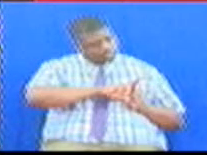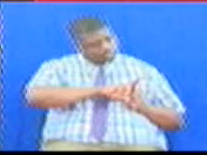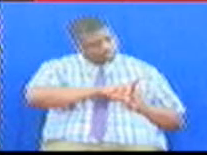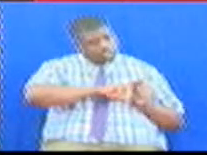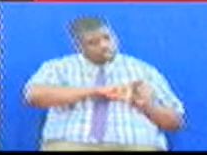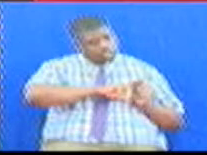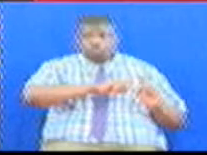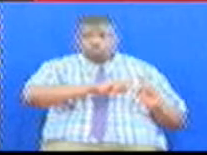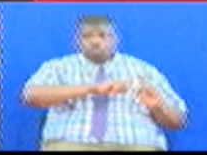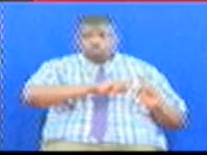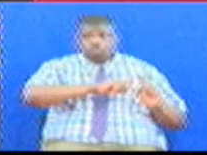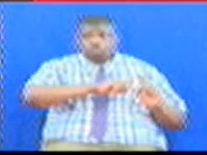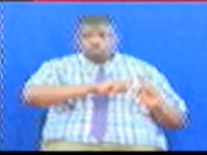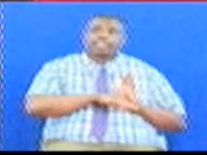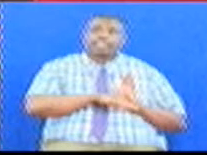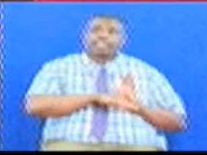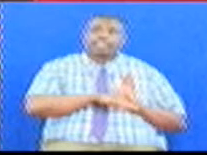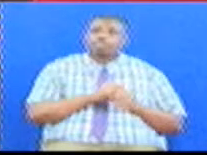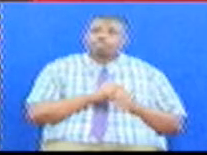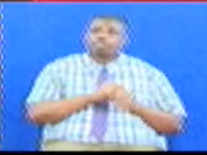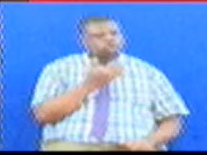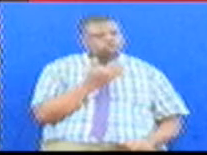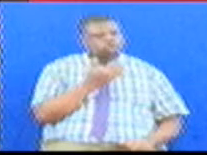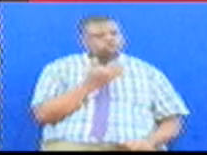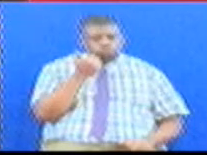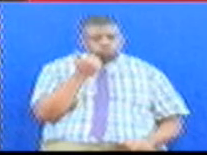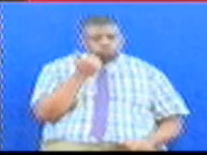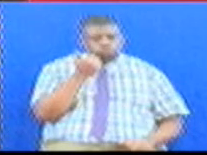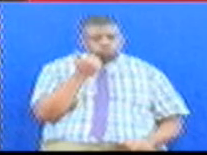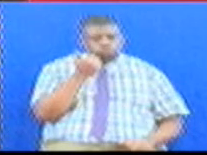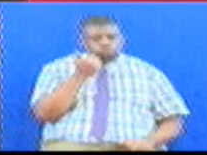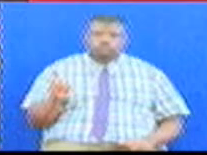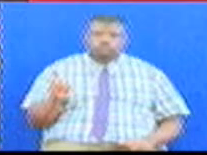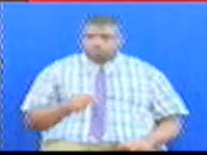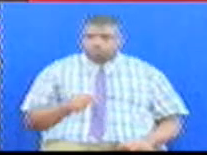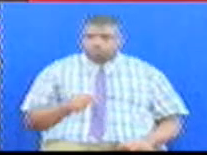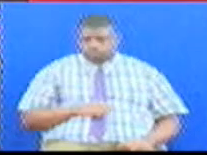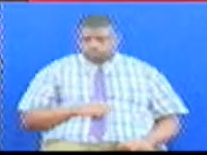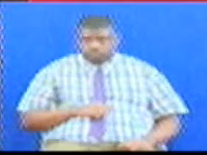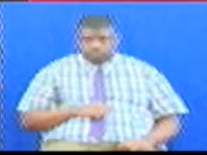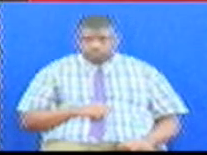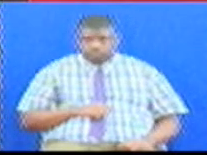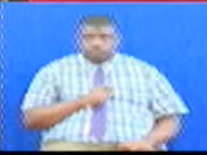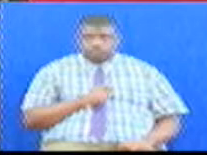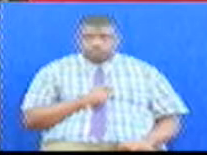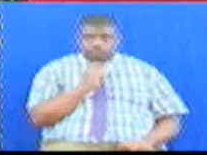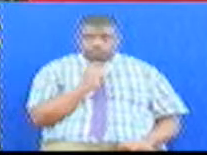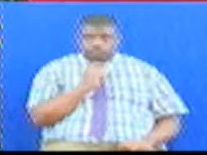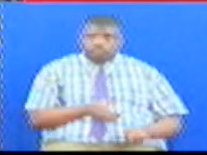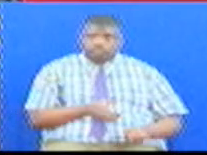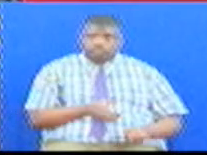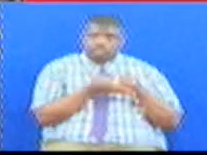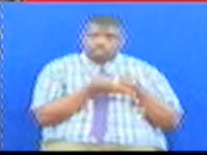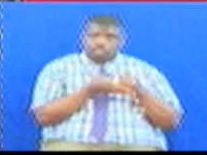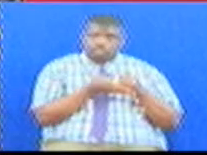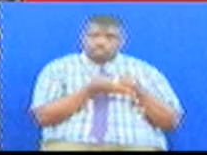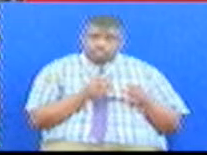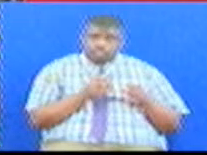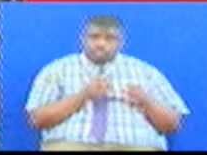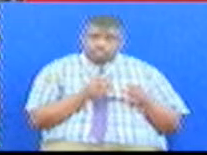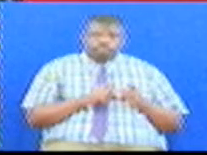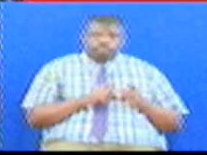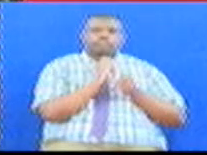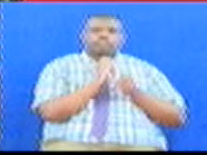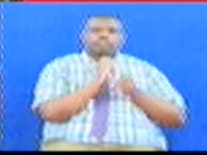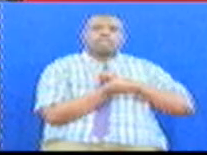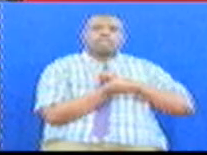taratibu, na hilo jambo sio zuri. Kwa hivyo Mheshimiwa Spika, Mheshimiwa Naibu Spika, mabadiliko